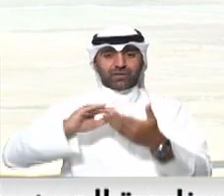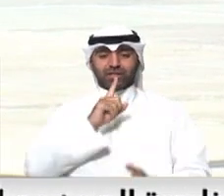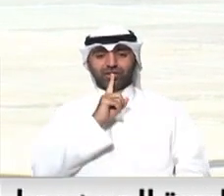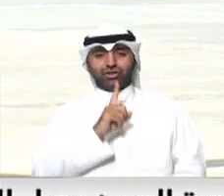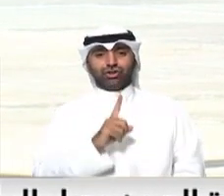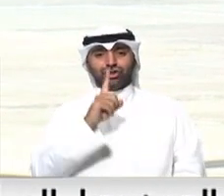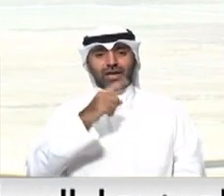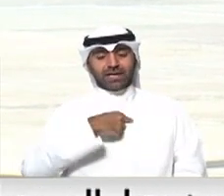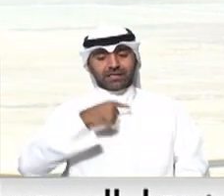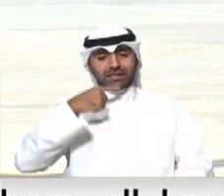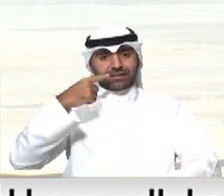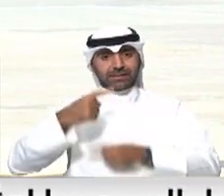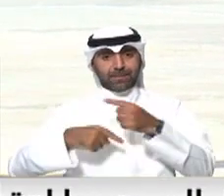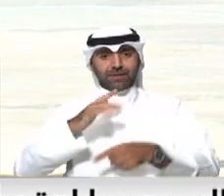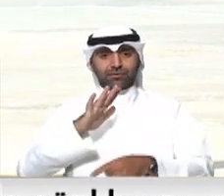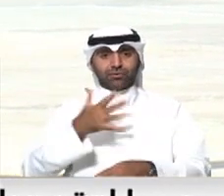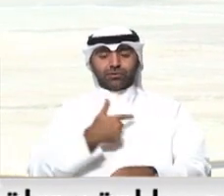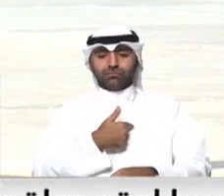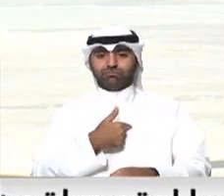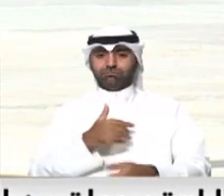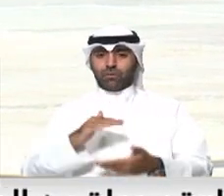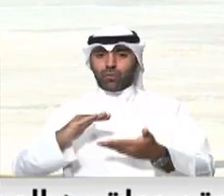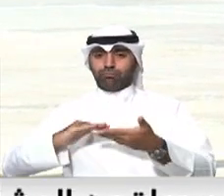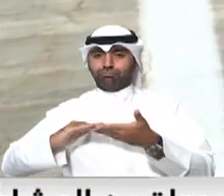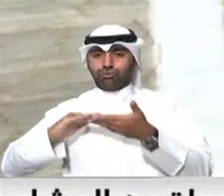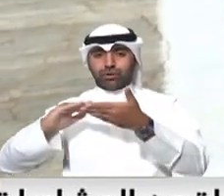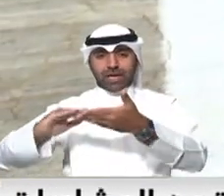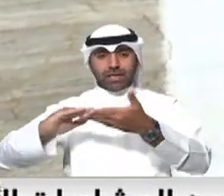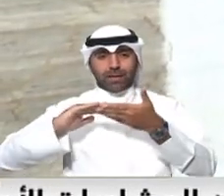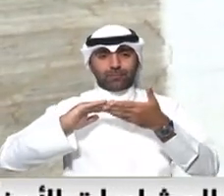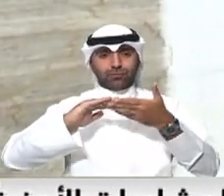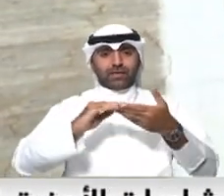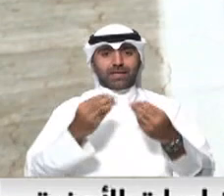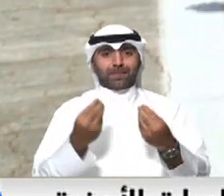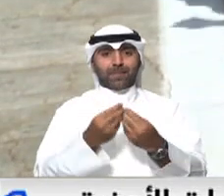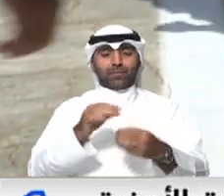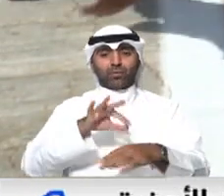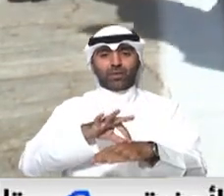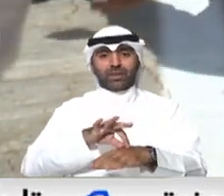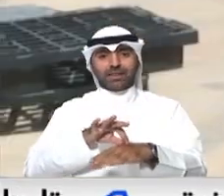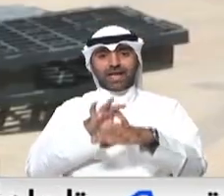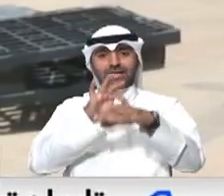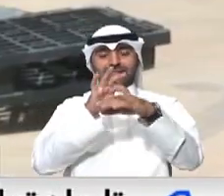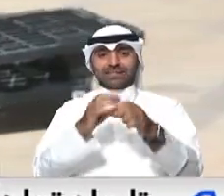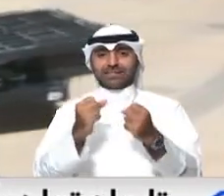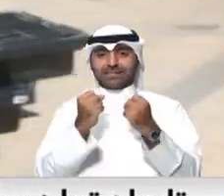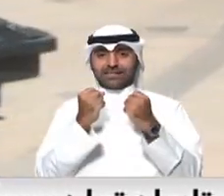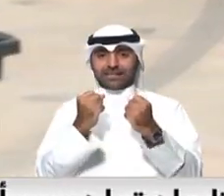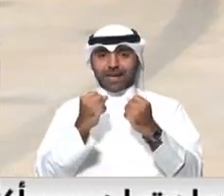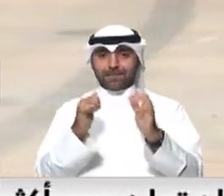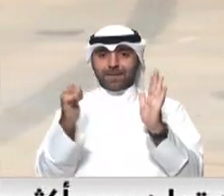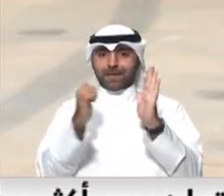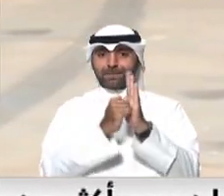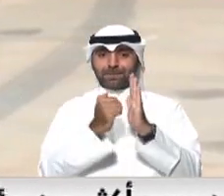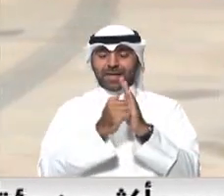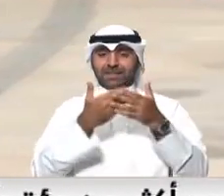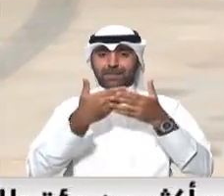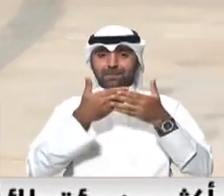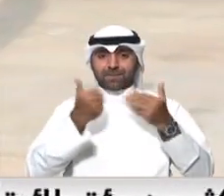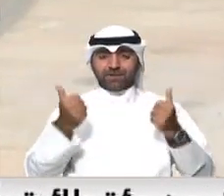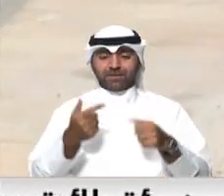عليه ممكن أخوتنا في الهلال الأحمر الكويتي زاروا الموقع، كان يعني أدهى من تقارير وكان هم معنا في